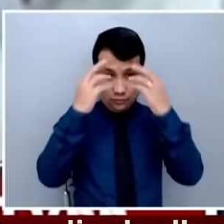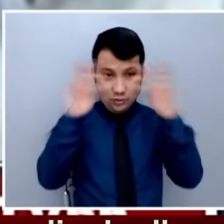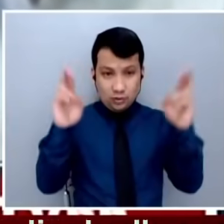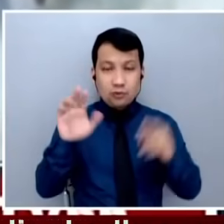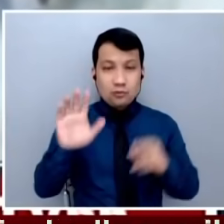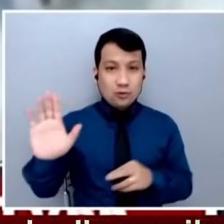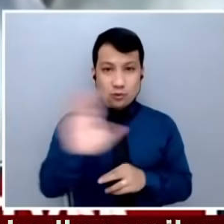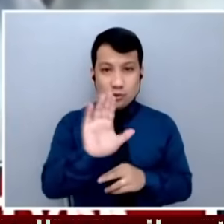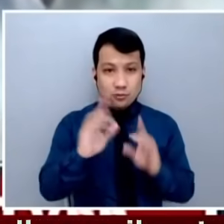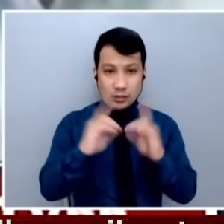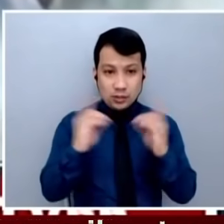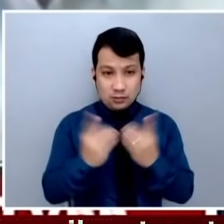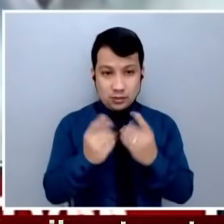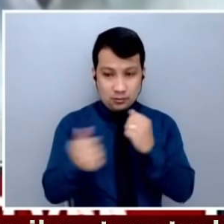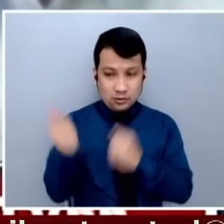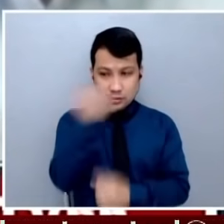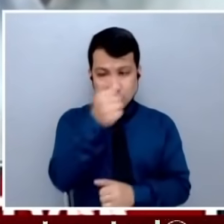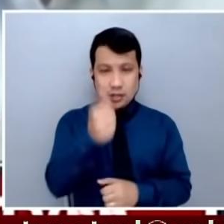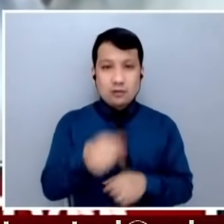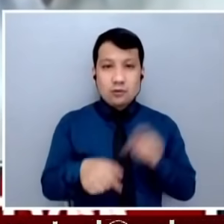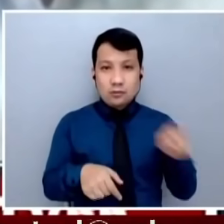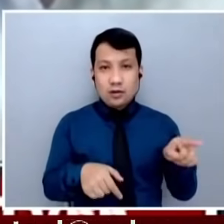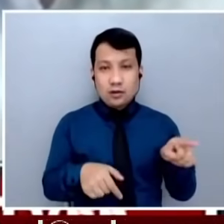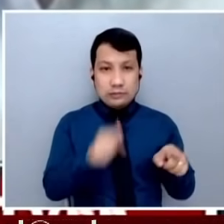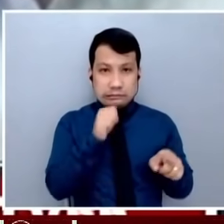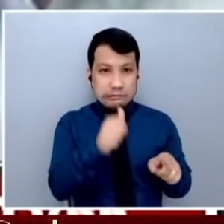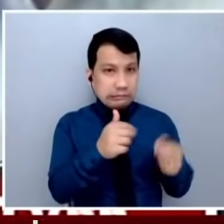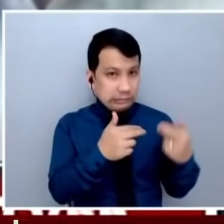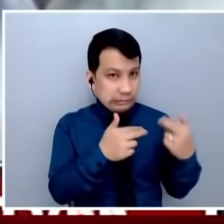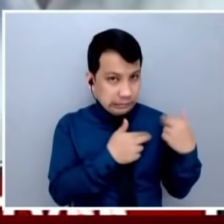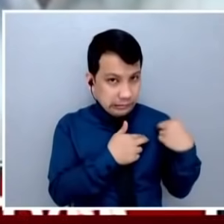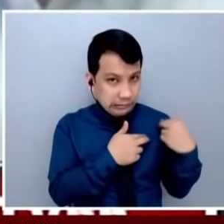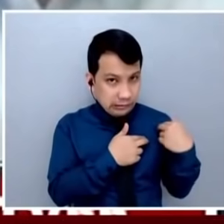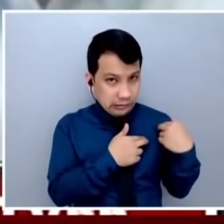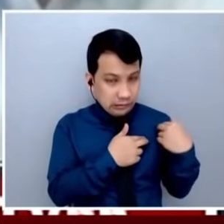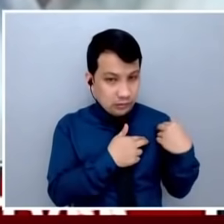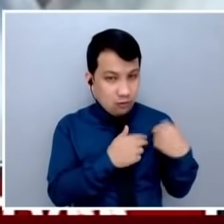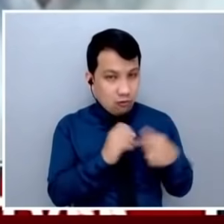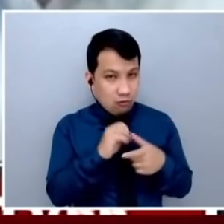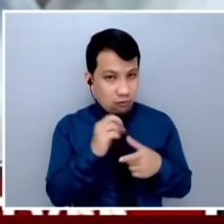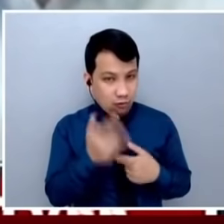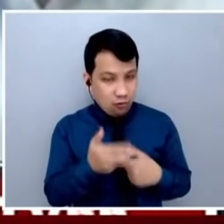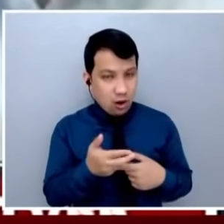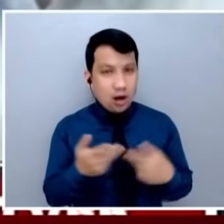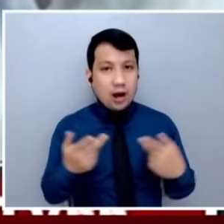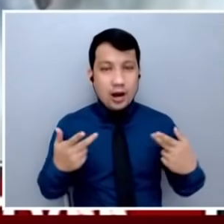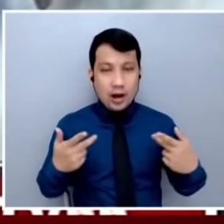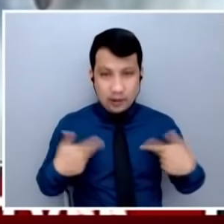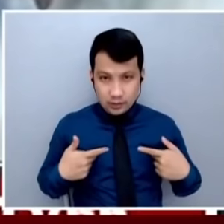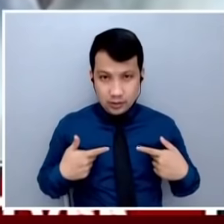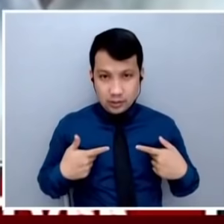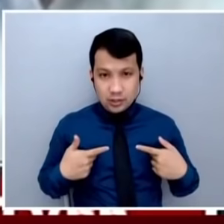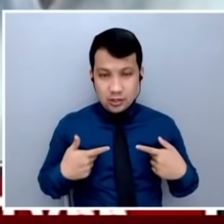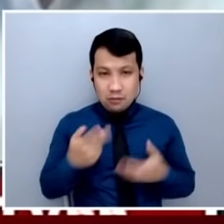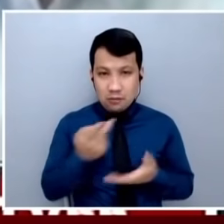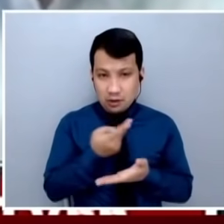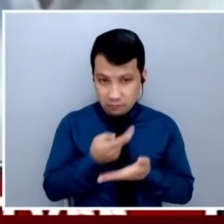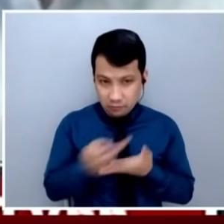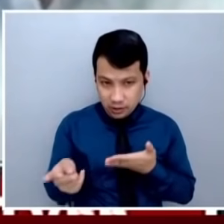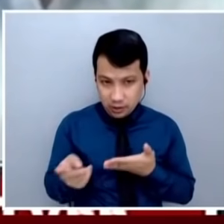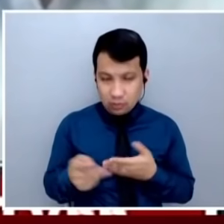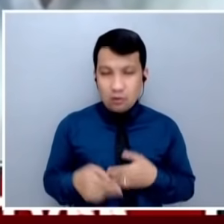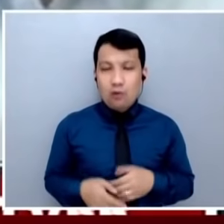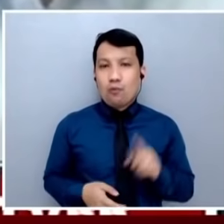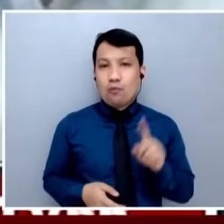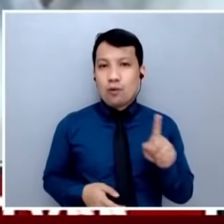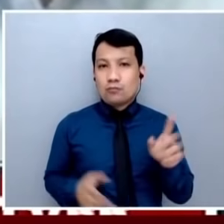mga department heads na magpapabaya or indifferent or meron pong unjustified failure para